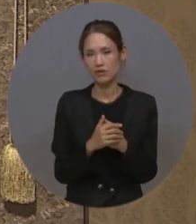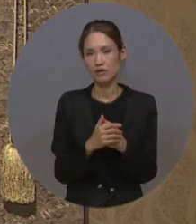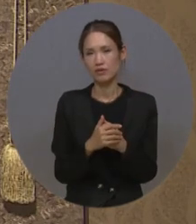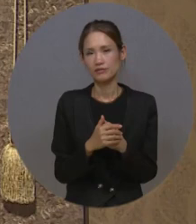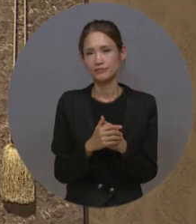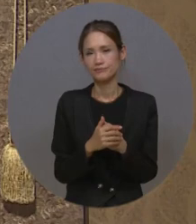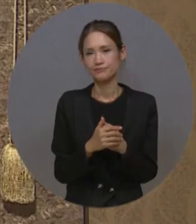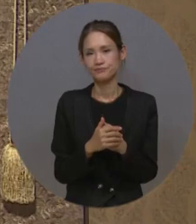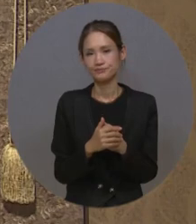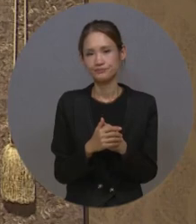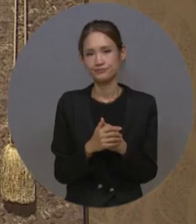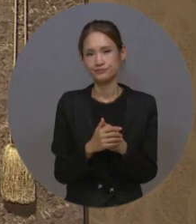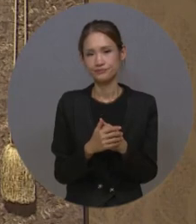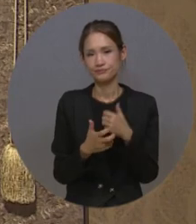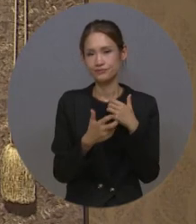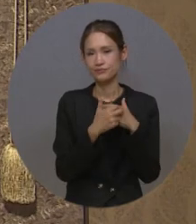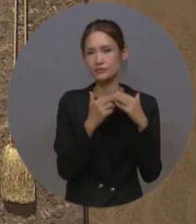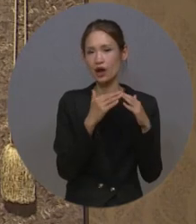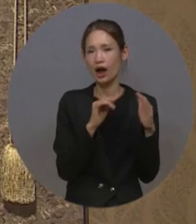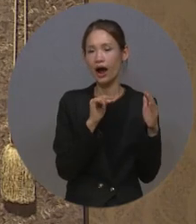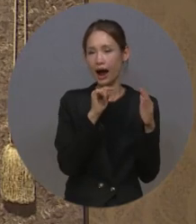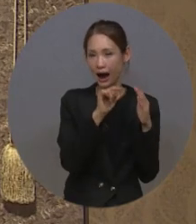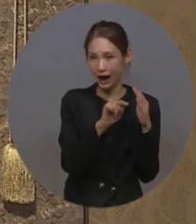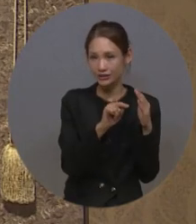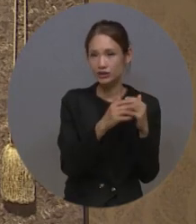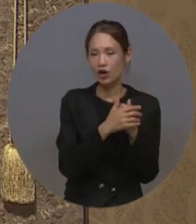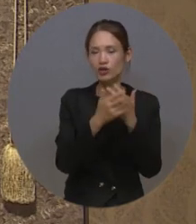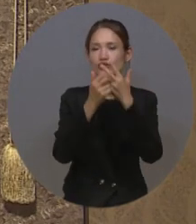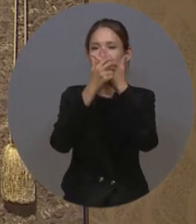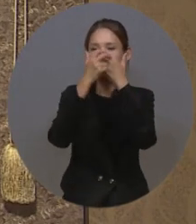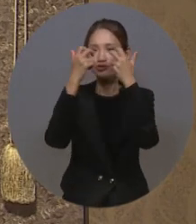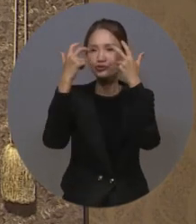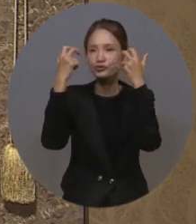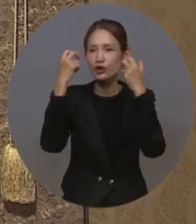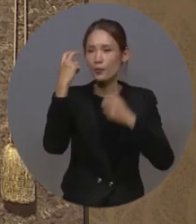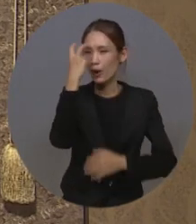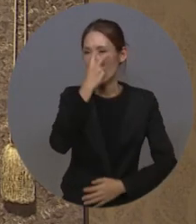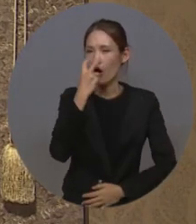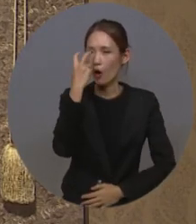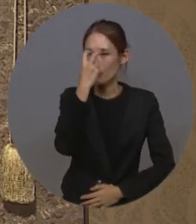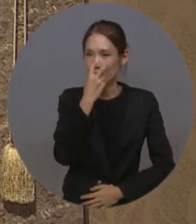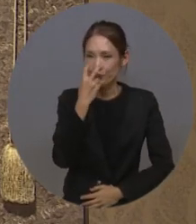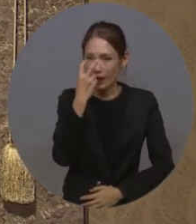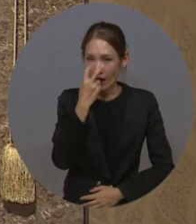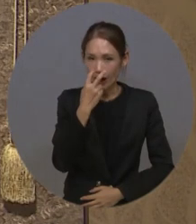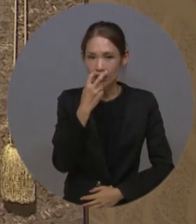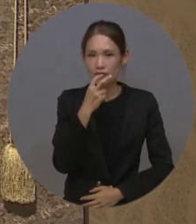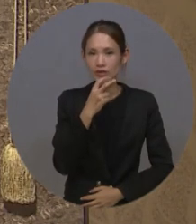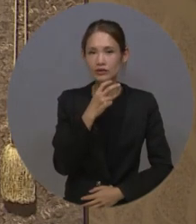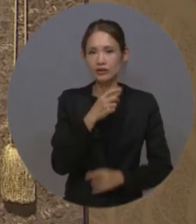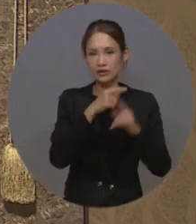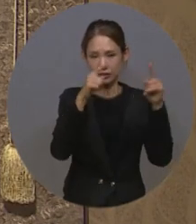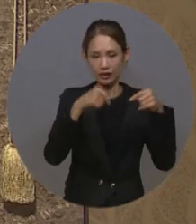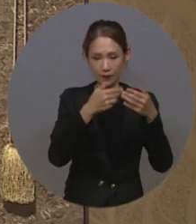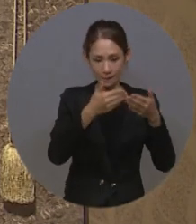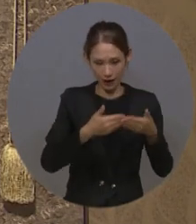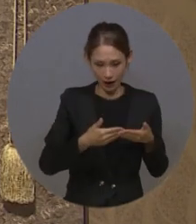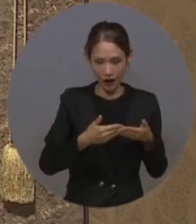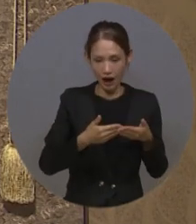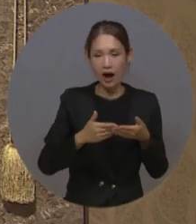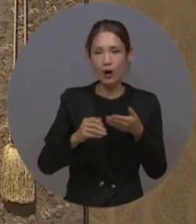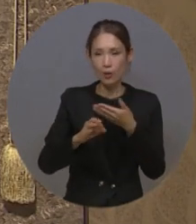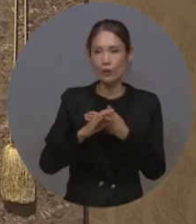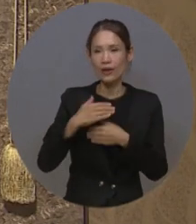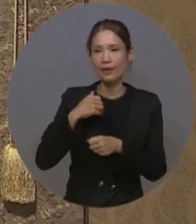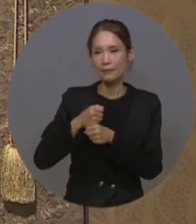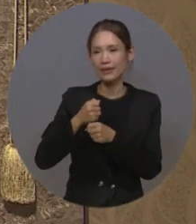그래서 그러면은 병원에 가서 수면 검사 받고 처방 받아서 오면 해줄게. 라고